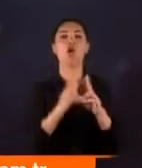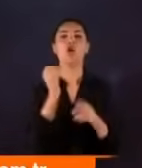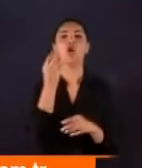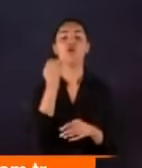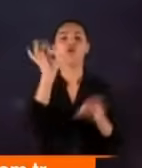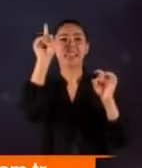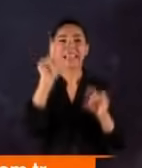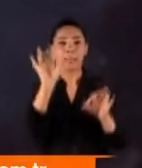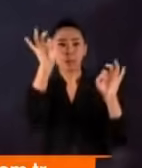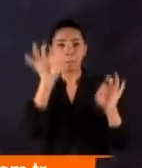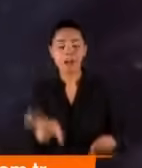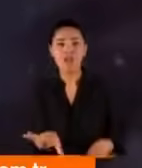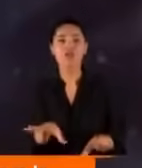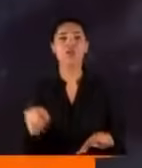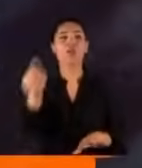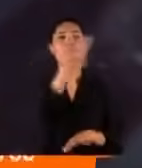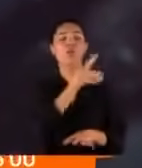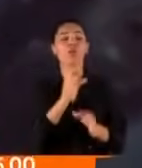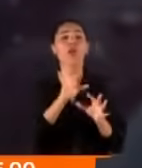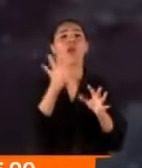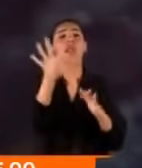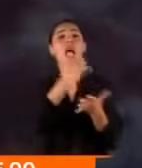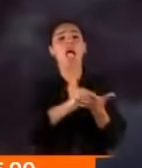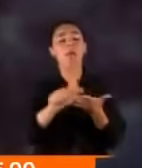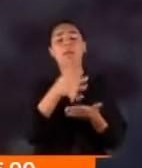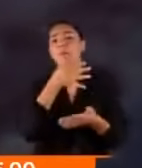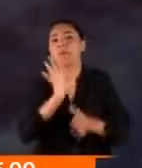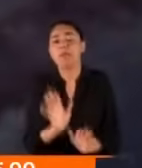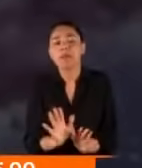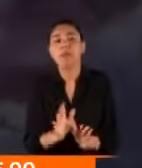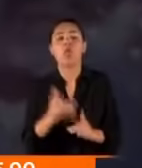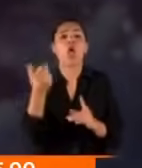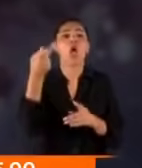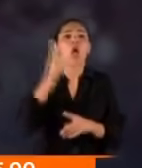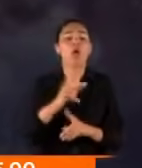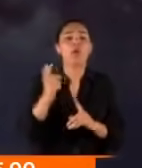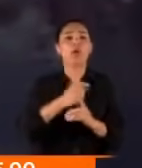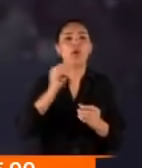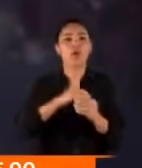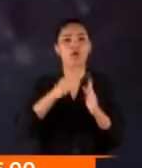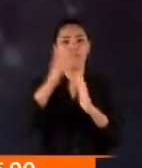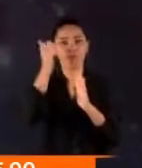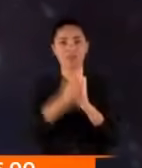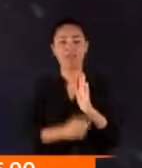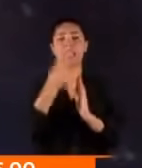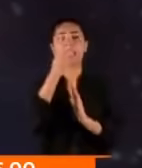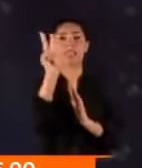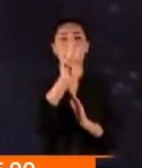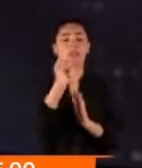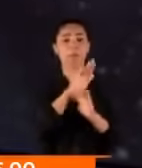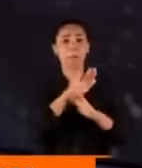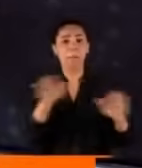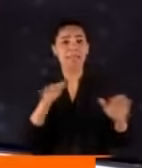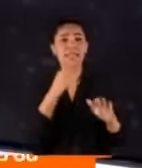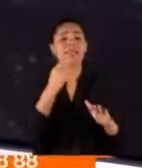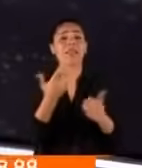Koronavirüsle ilk tanıştığımızda başımıza bunların geleceğini elbette bilmiyorduk. Ölümden korunmak için evlere kapanınca 2020 bir an önce bitsin